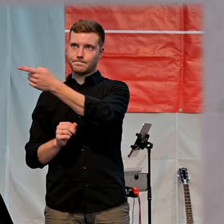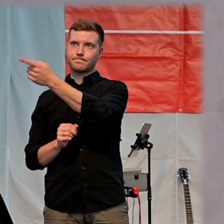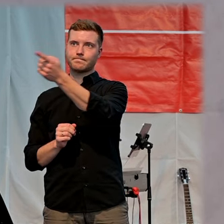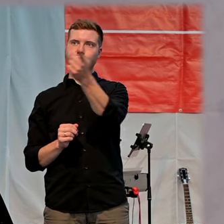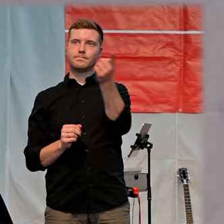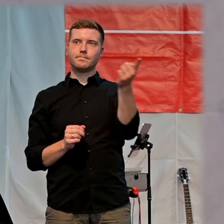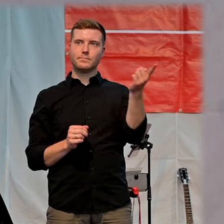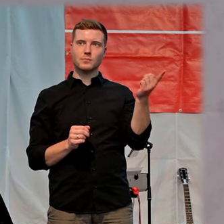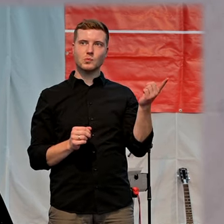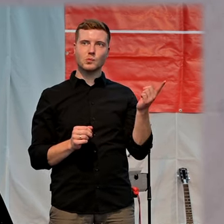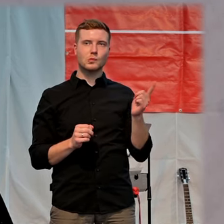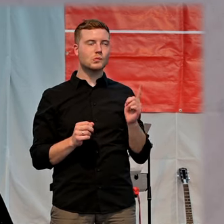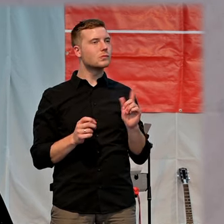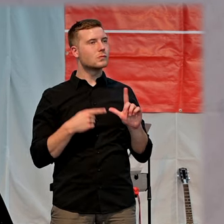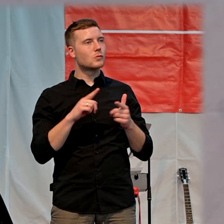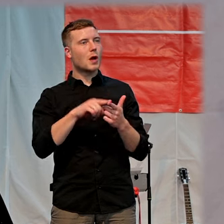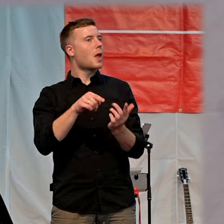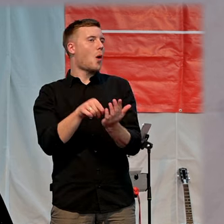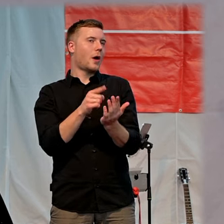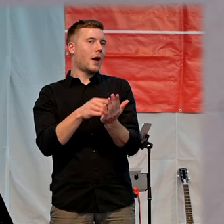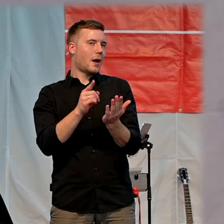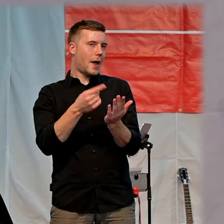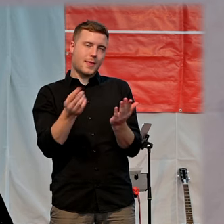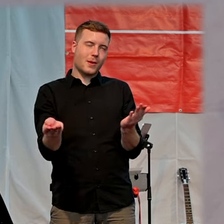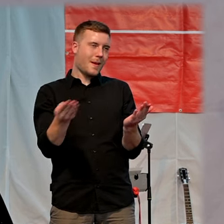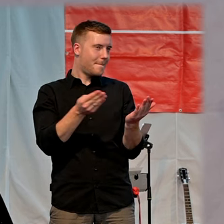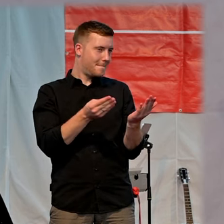Wenn sie elektronisch ist, ist es auch nicht schlimm.